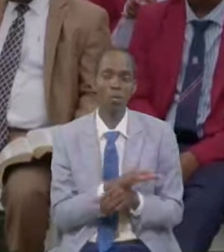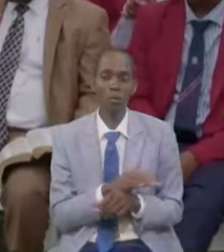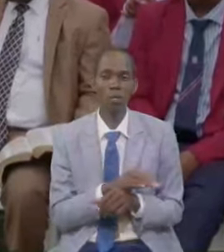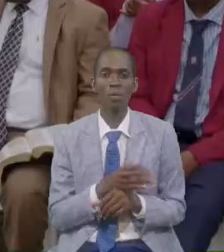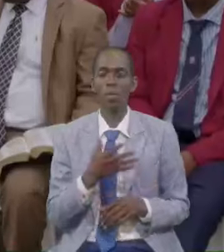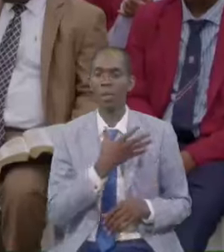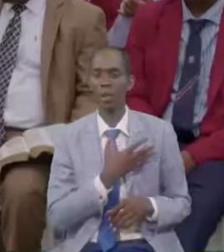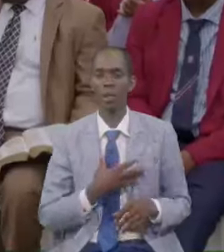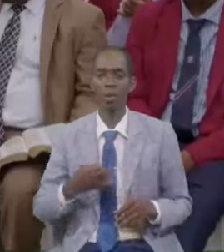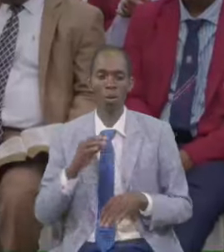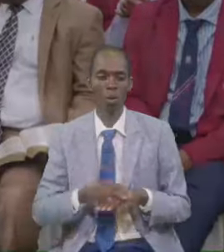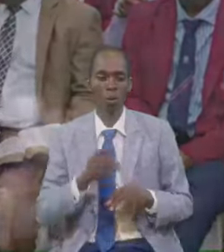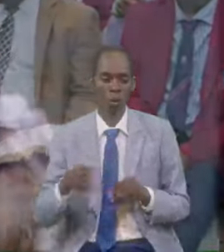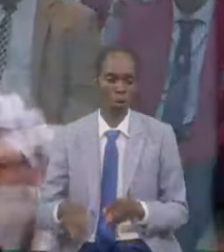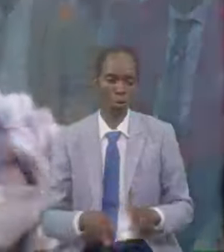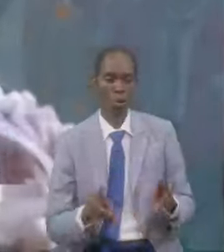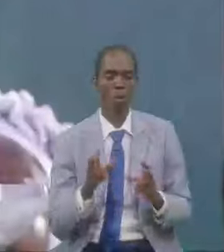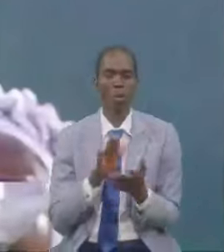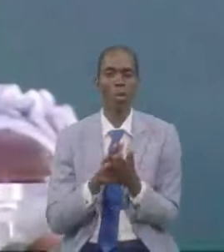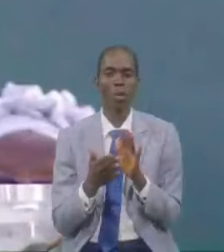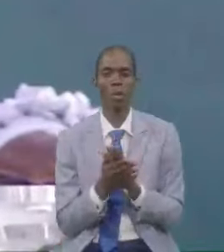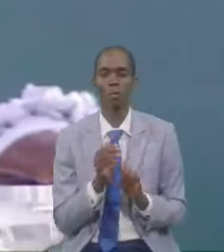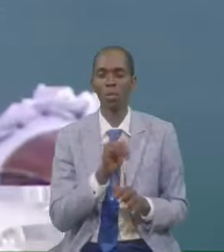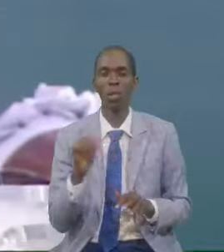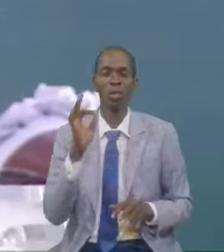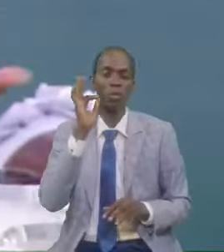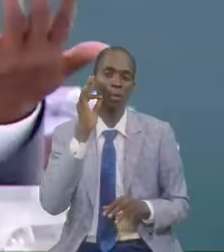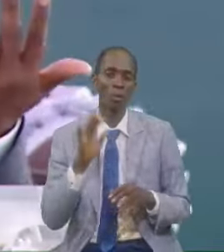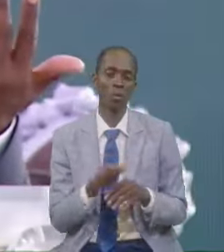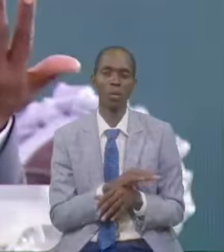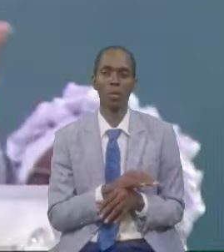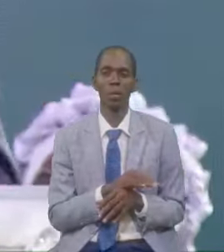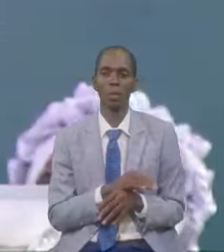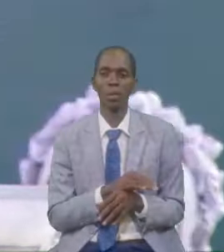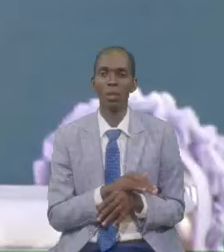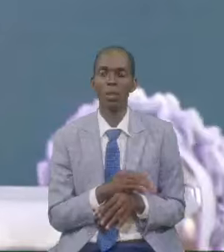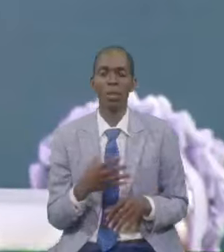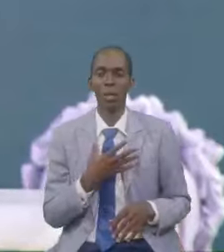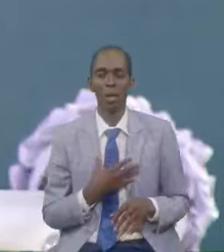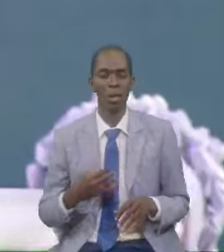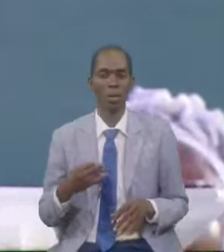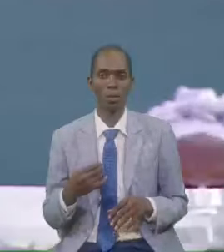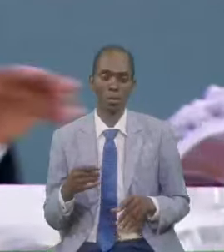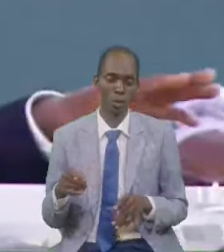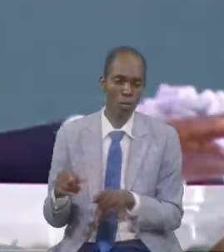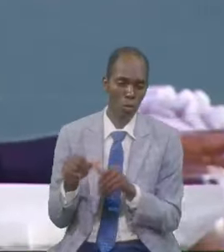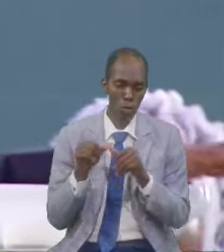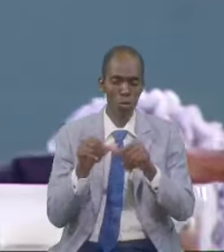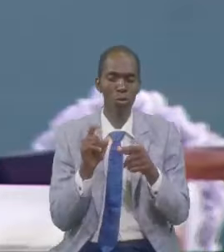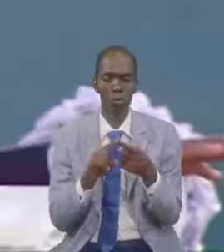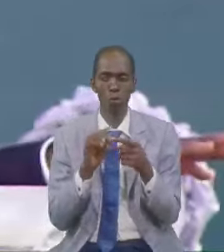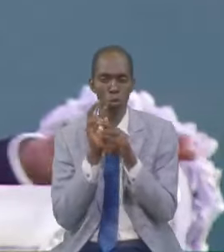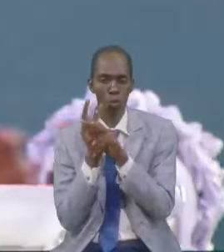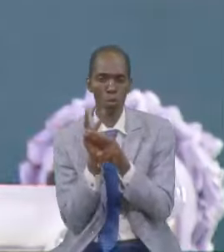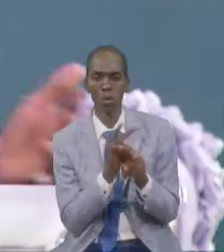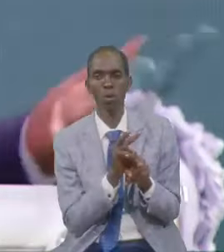way becoming fruitful, ఆ విధమైన ఫలవంతమైన మార్గంలో ఉన్నప్పుడు, keep on watching. వారు చూస్తుంటారు. The word watch